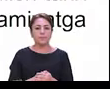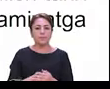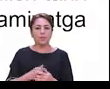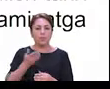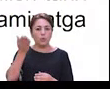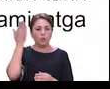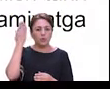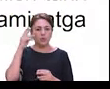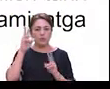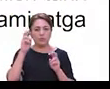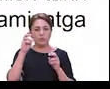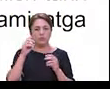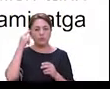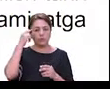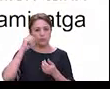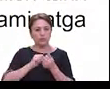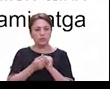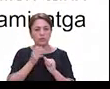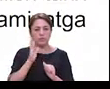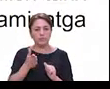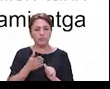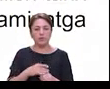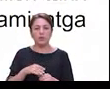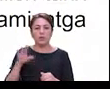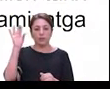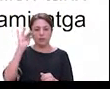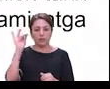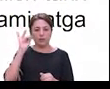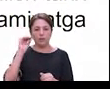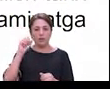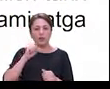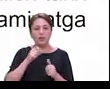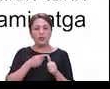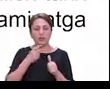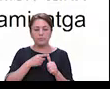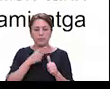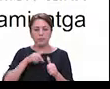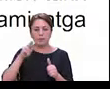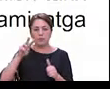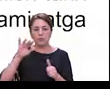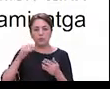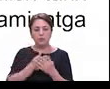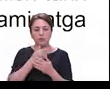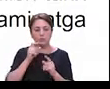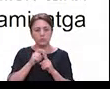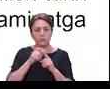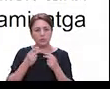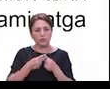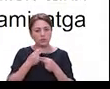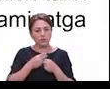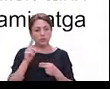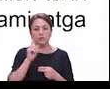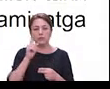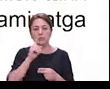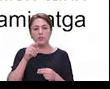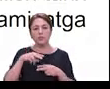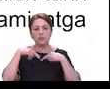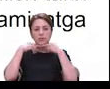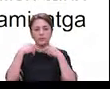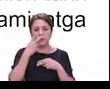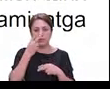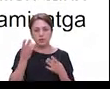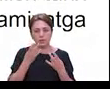O'tgan mavzuni mustahkamlab olamiz. Tarixiy atamalar lug'ati mazmunini o'rganishda nimalarga e'tibor berish